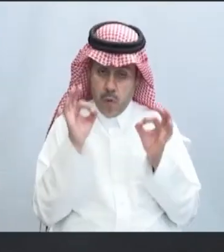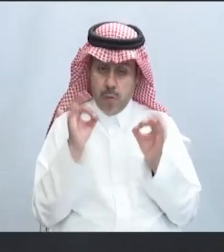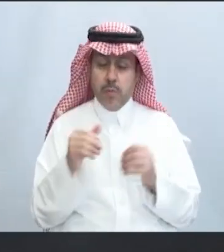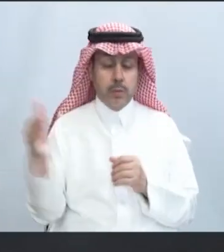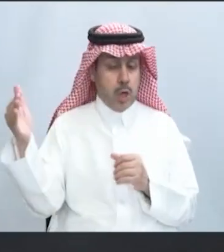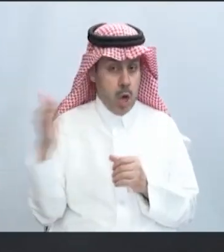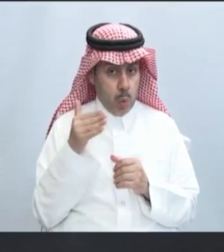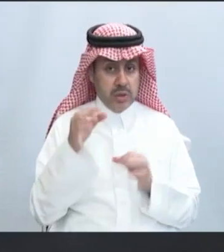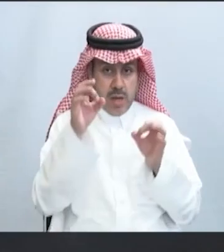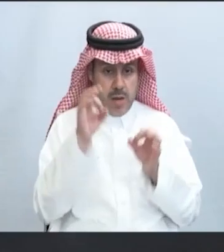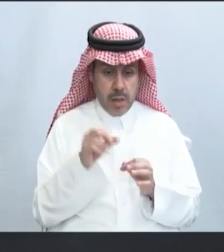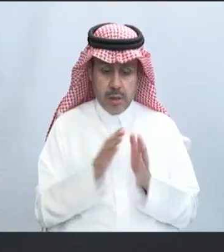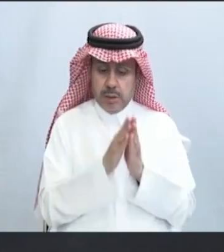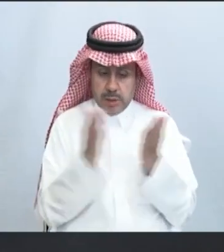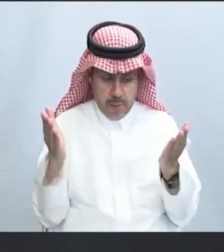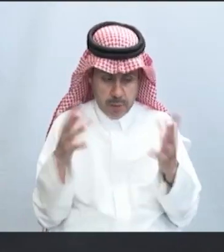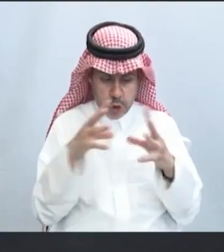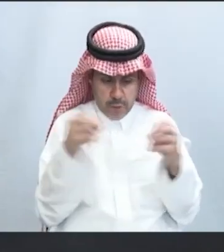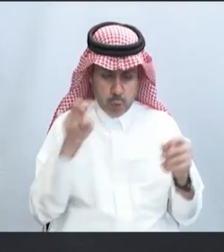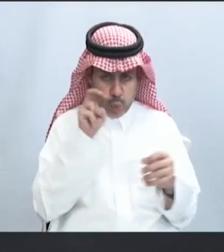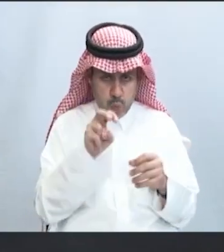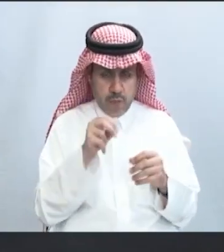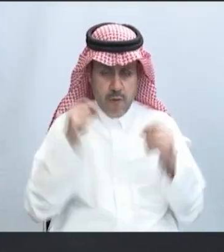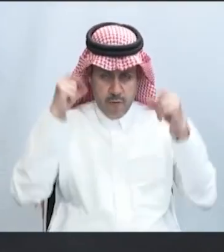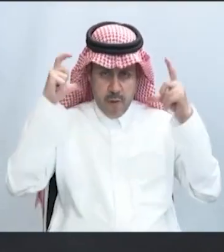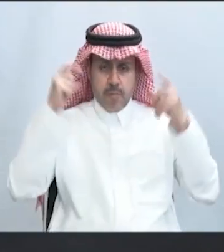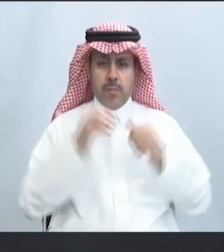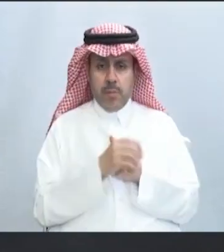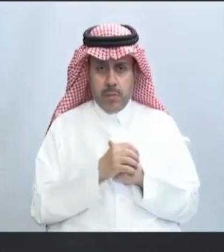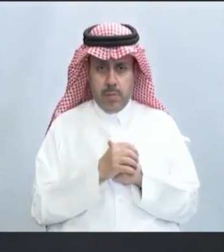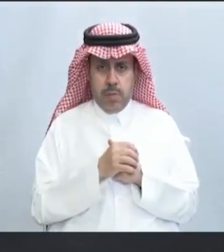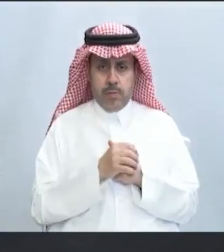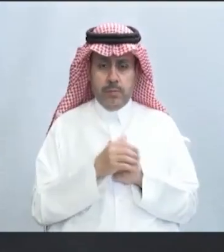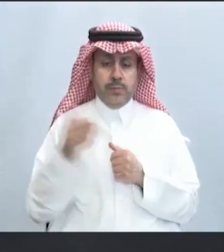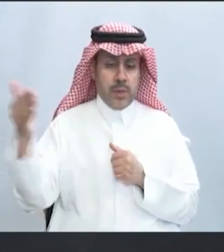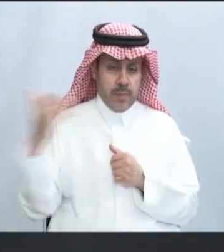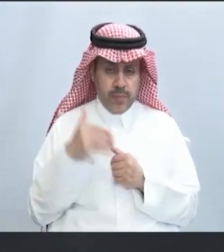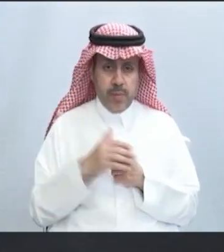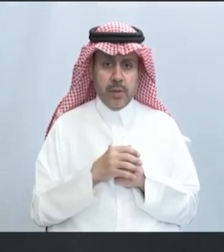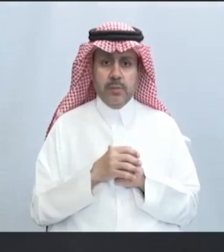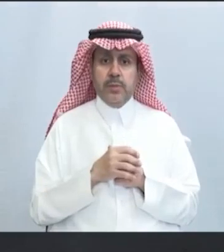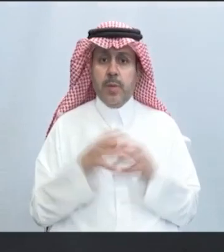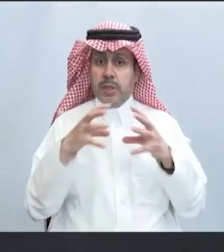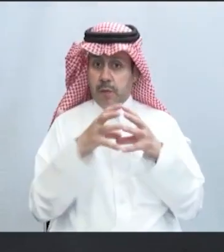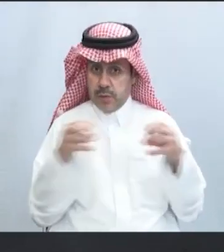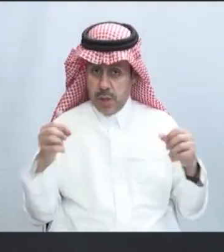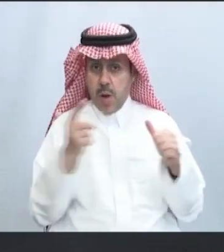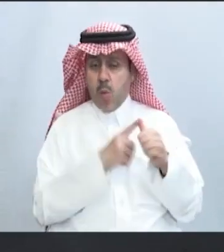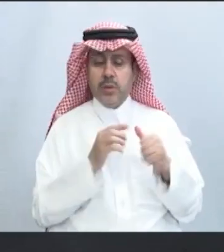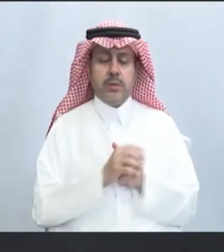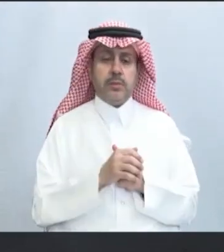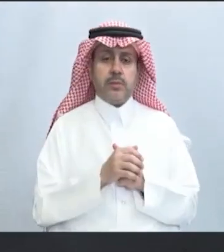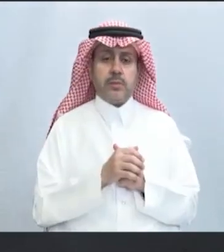نعود الى هذه الايه ونعود الى هذا التفسير العظيم الذي مر معنا في ماده التفسير واحد في اولى